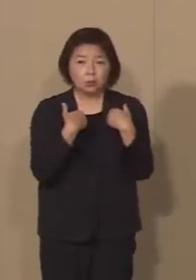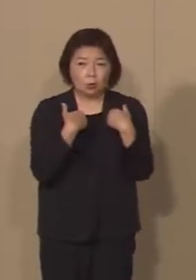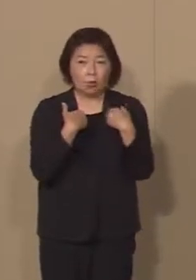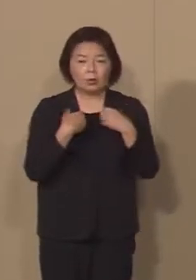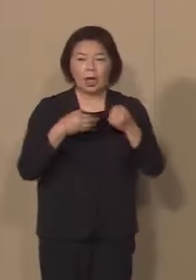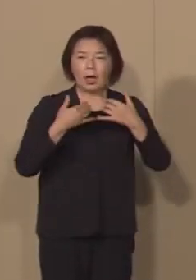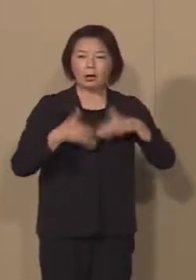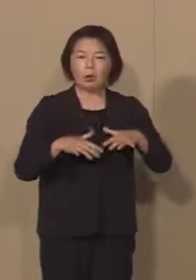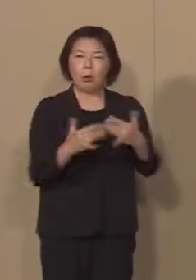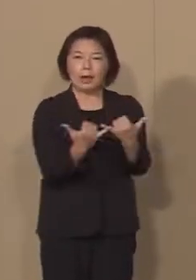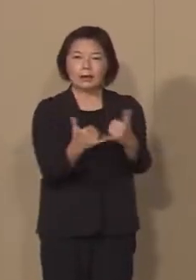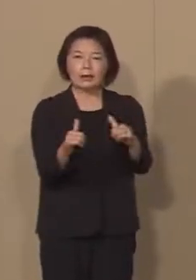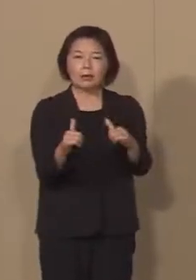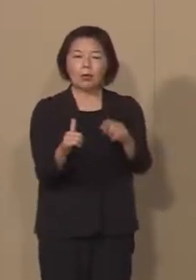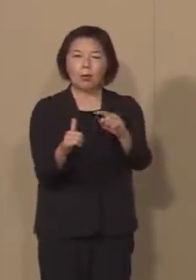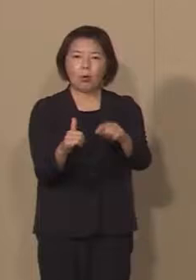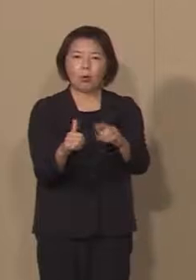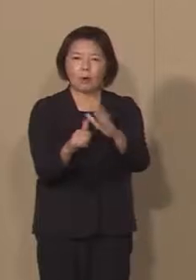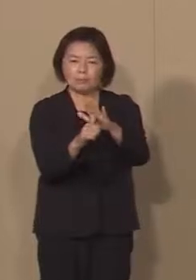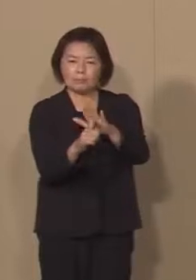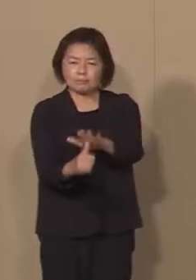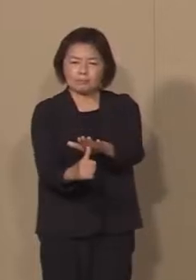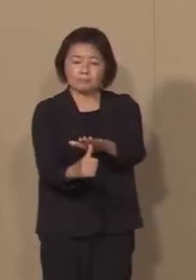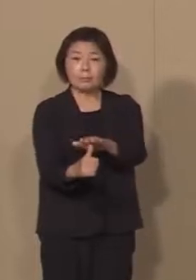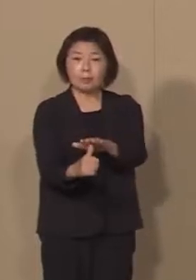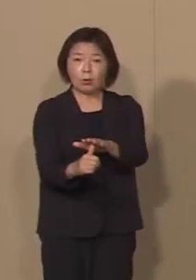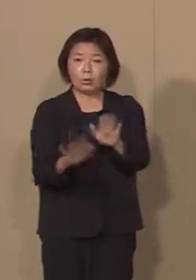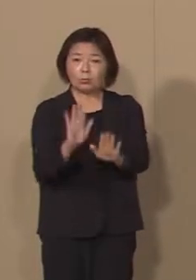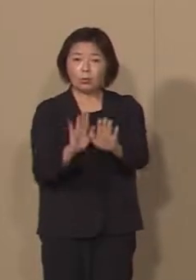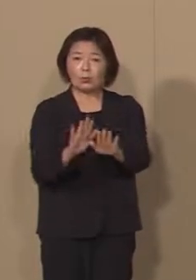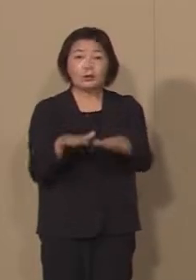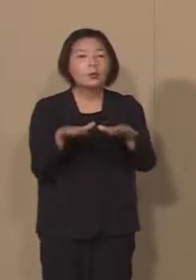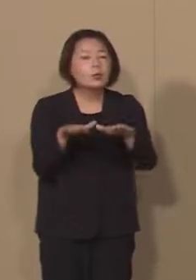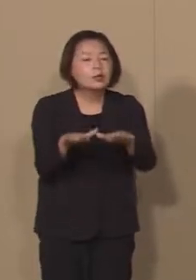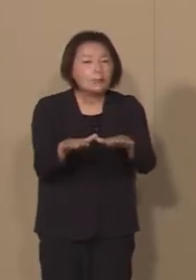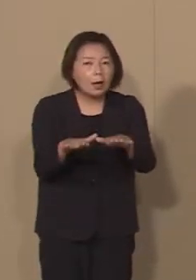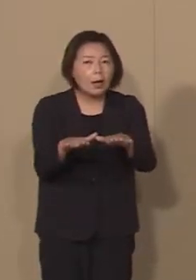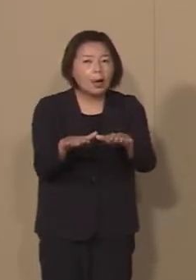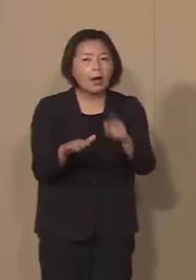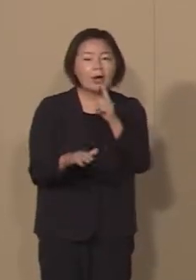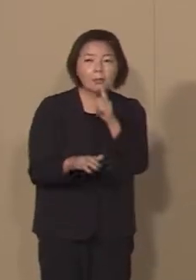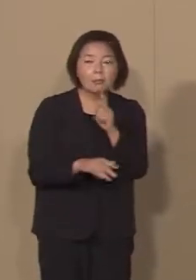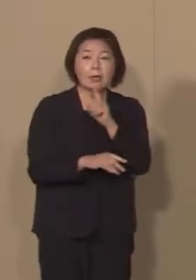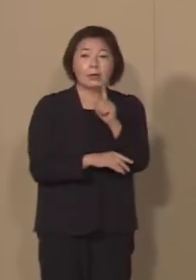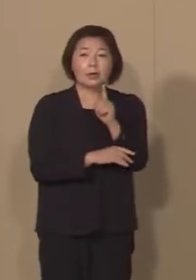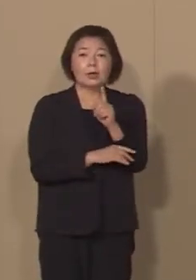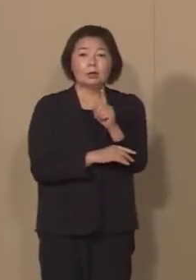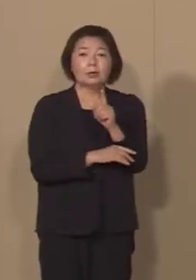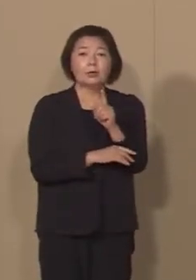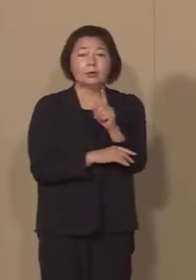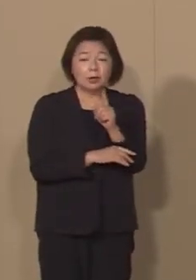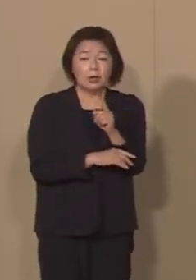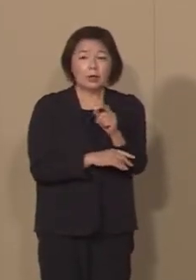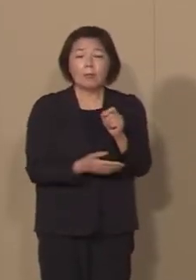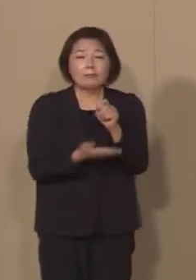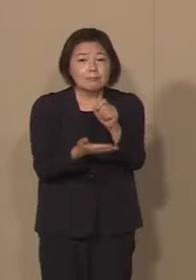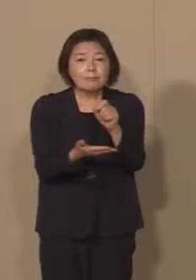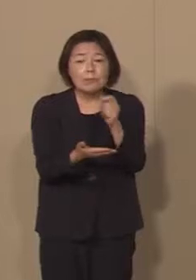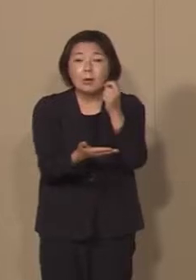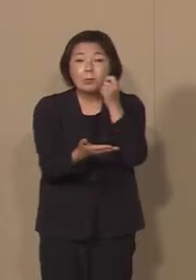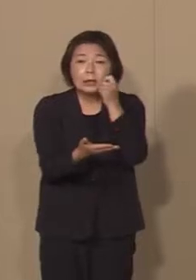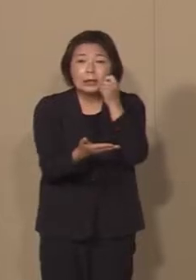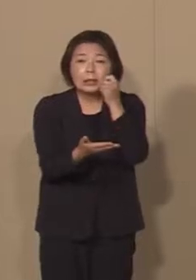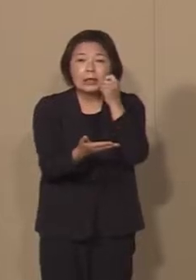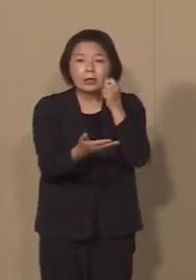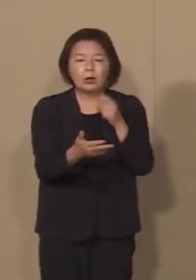やって虐げられてる状況って僕も忸怩たる思いで僕も意見を発信していけ何も届かないだがやっぱりそれは正常